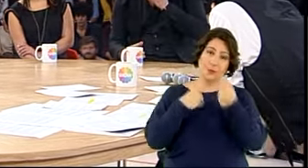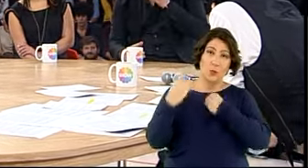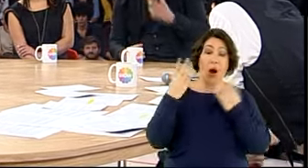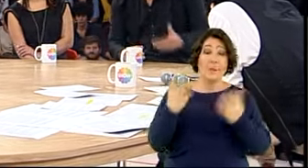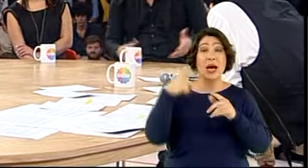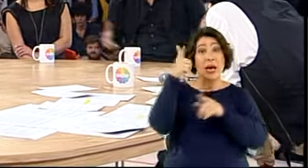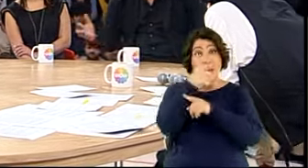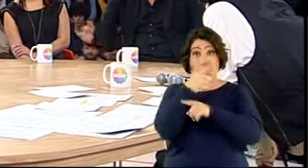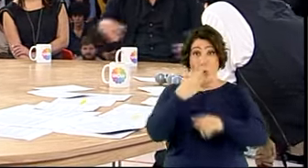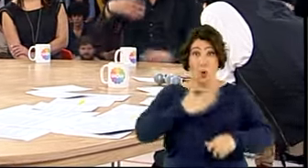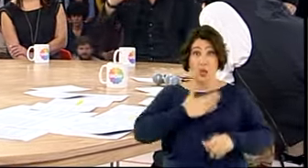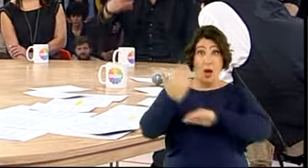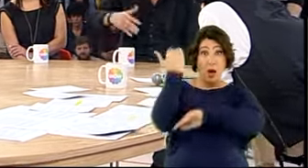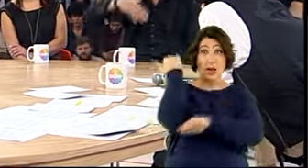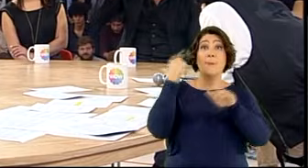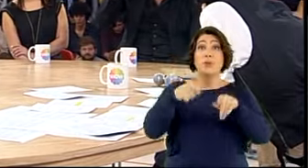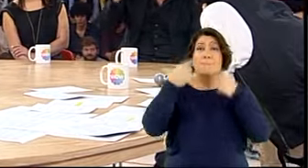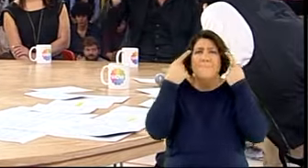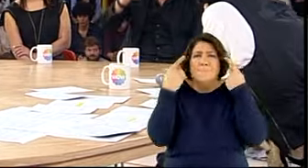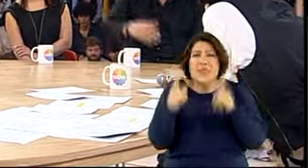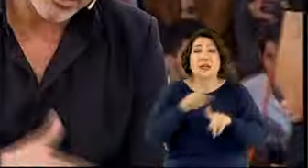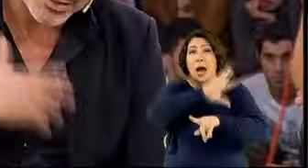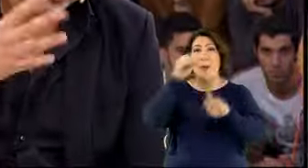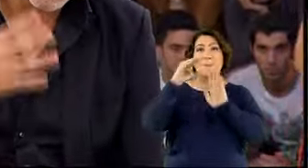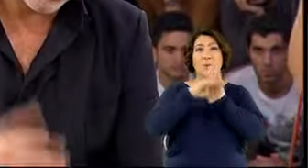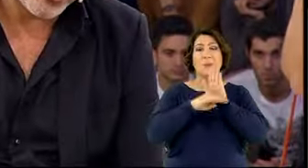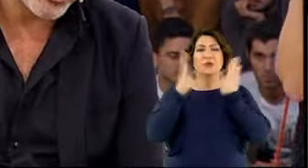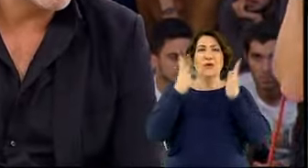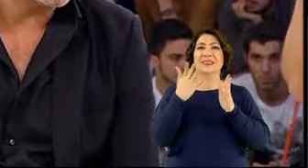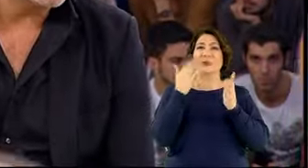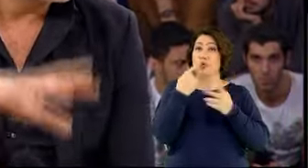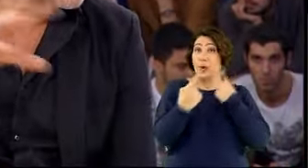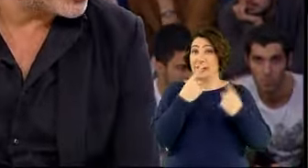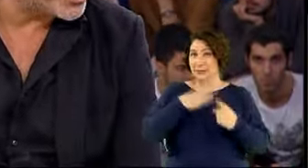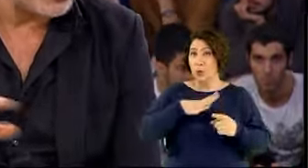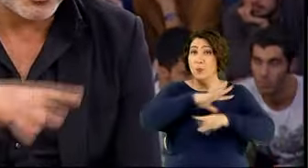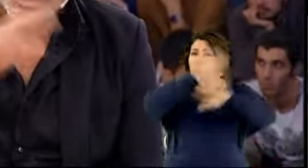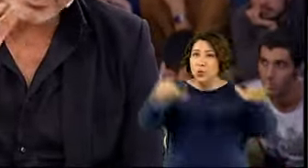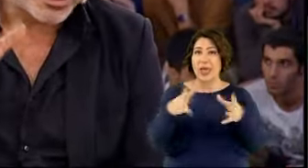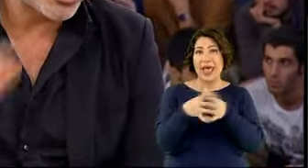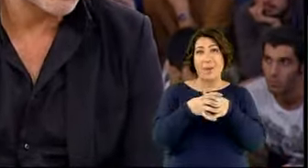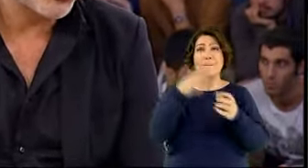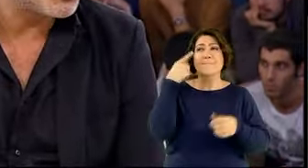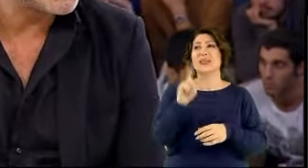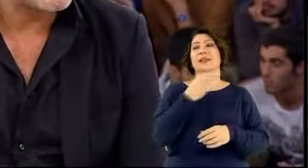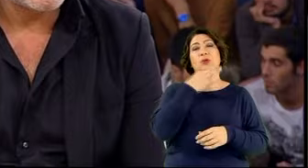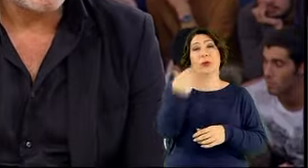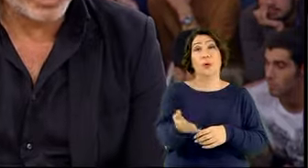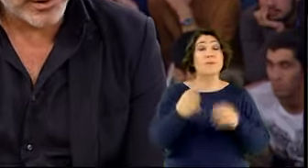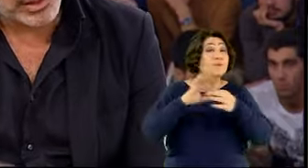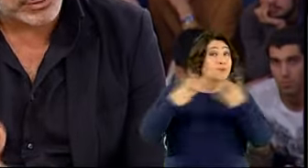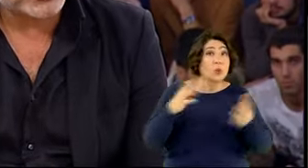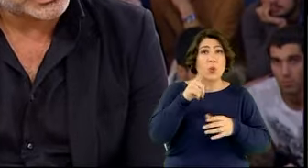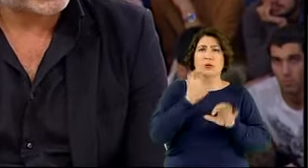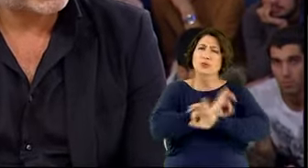önünde arkası da yani buradan binlerce kez her programda sıklıkla söylemeye çalışıyorum. Bütün ekibime binlerce teşekkür ediyorum. Çünkü o